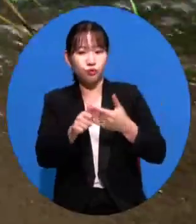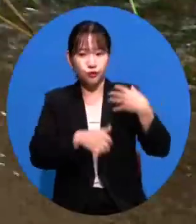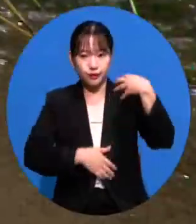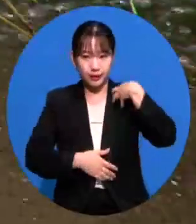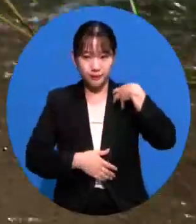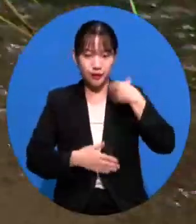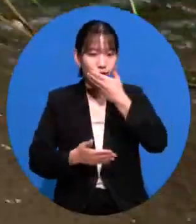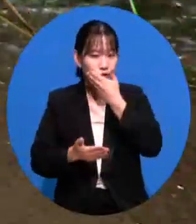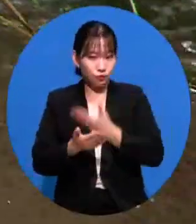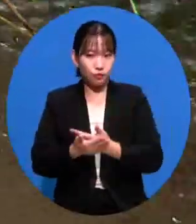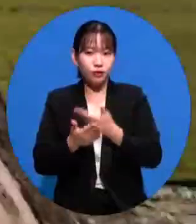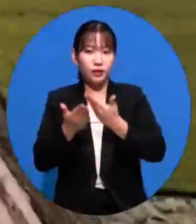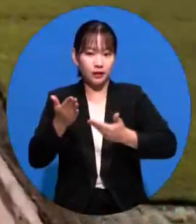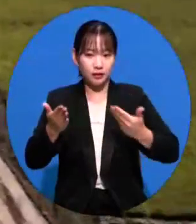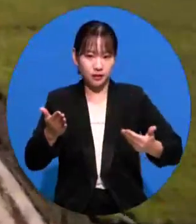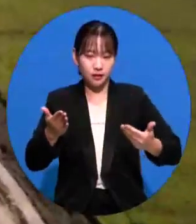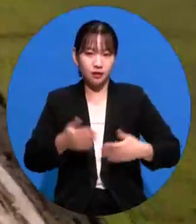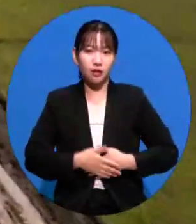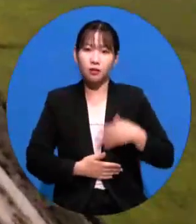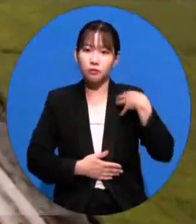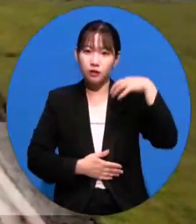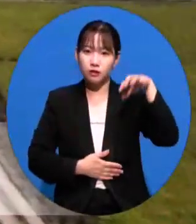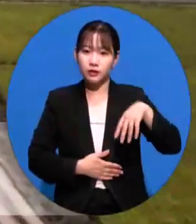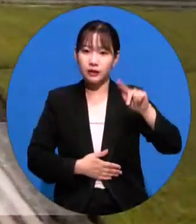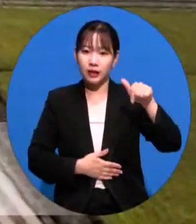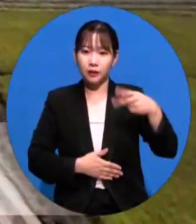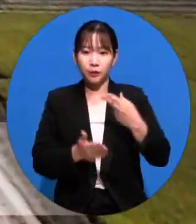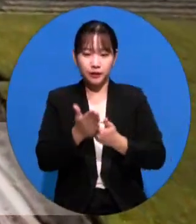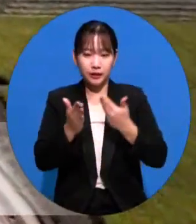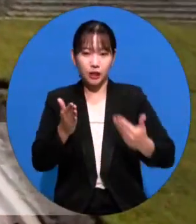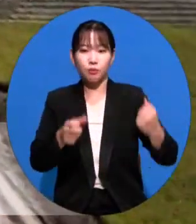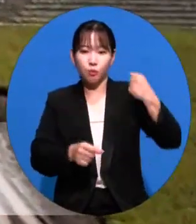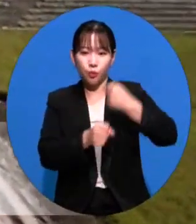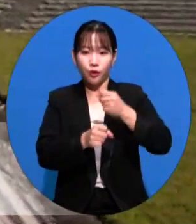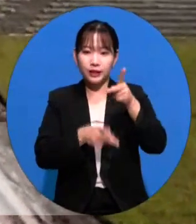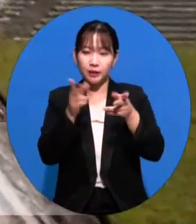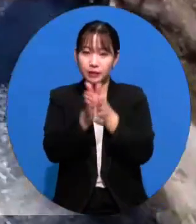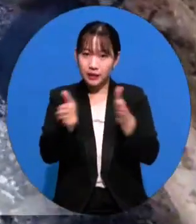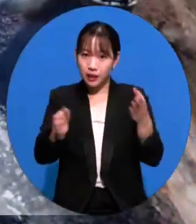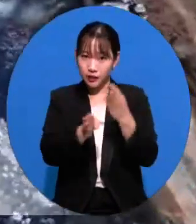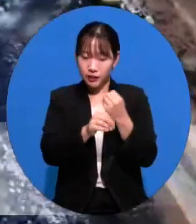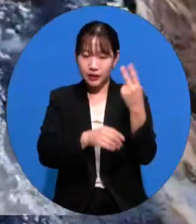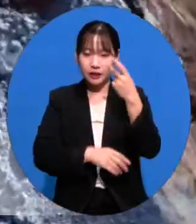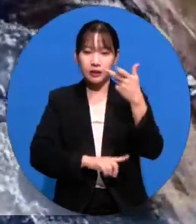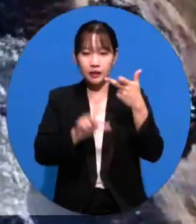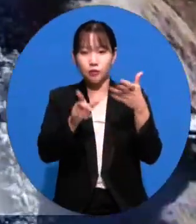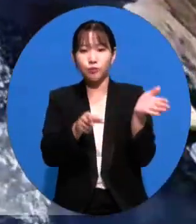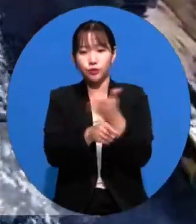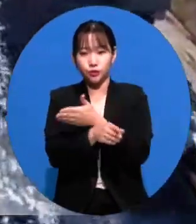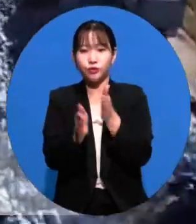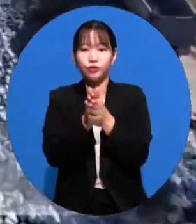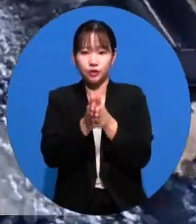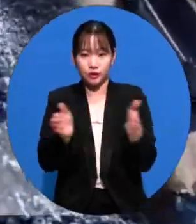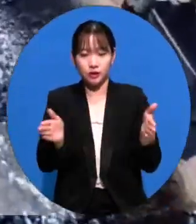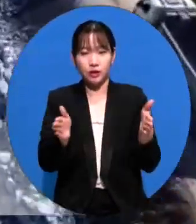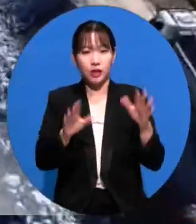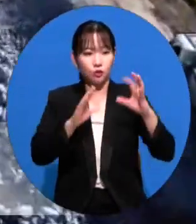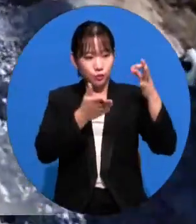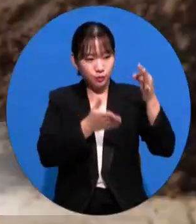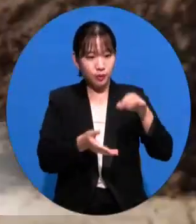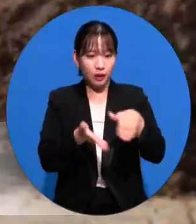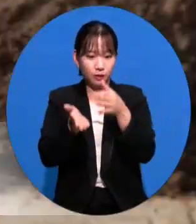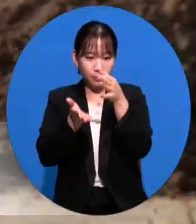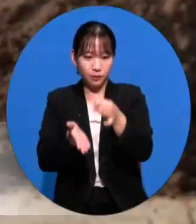중요한 하천입니다. 무안군이 사교천 생태하천 복원 사업을 시작한 것은 지난 2017년. 국비와